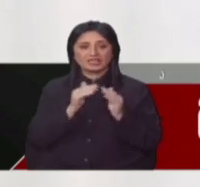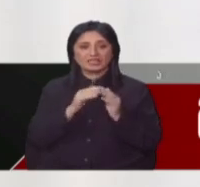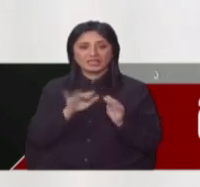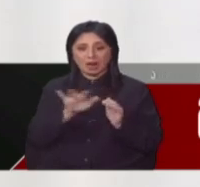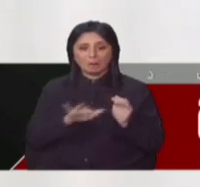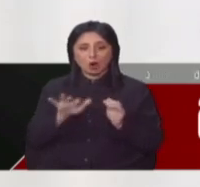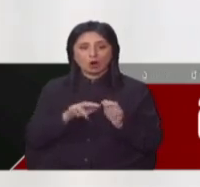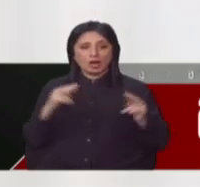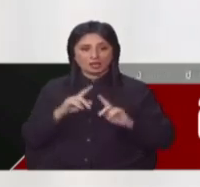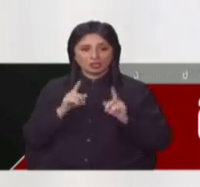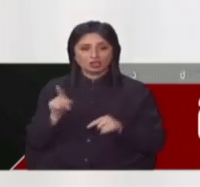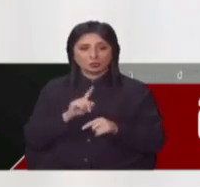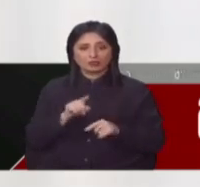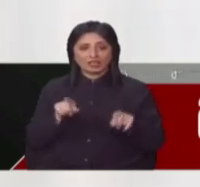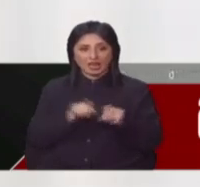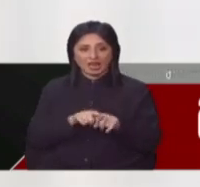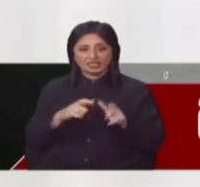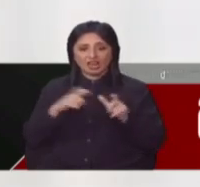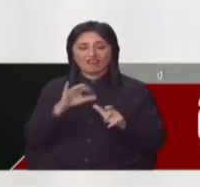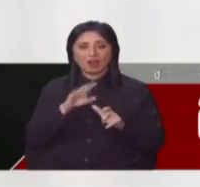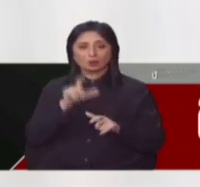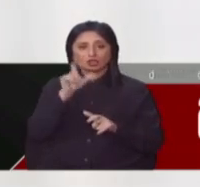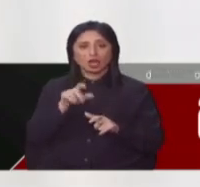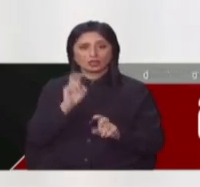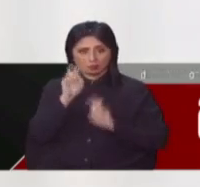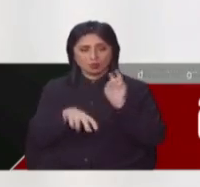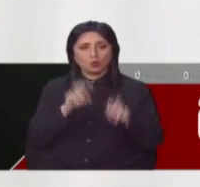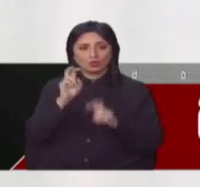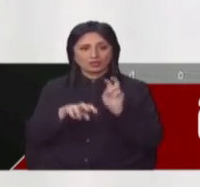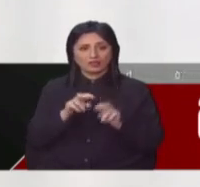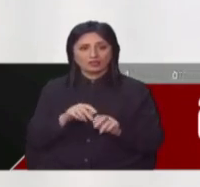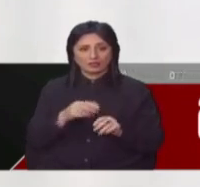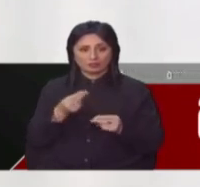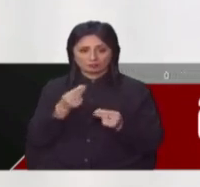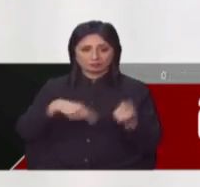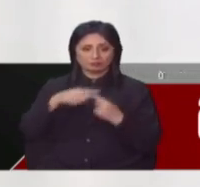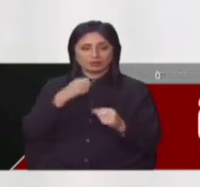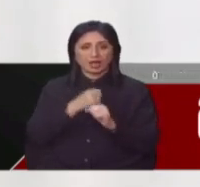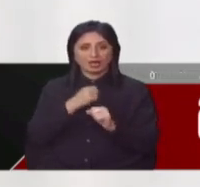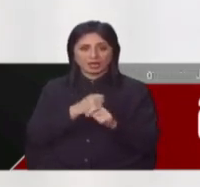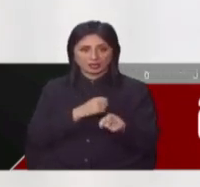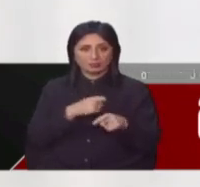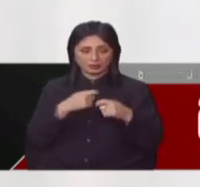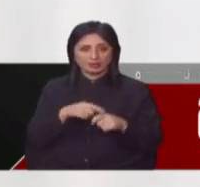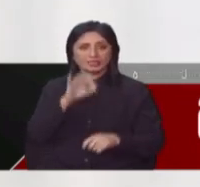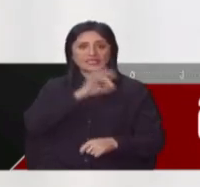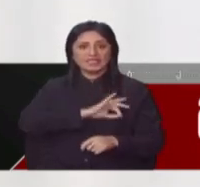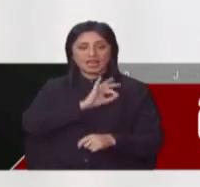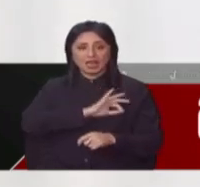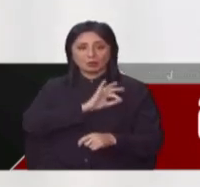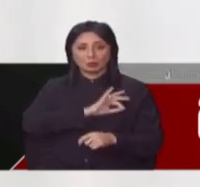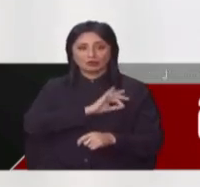მოლარი ადასტურებს იმას, რომ ასეთი ვაუჩერებით ადამიანები მოდიან, ანაღდებენ ვაუჩერებს და